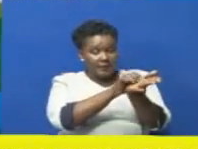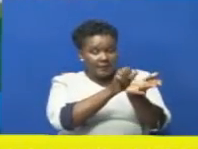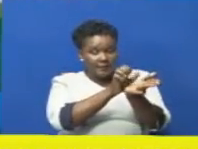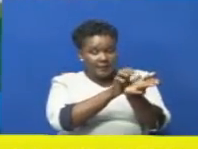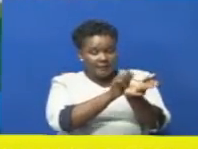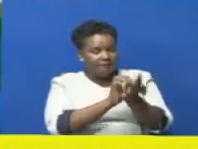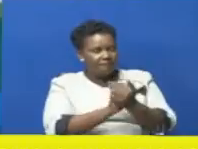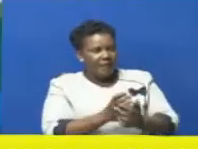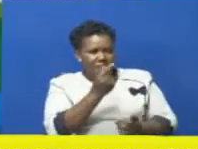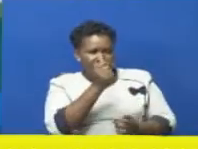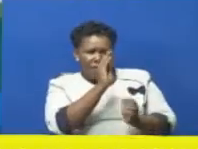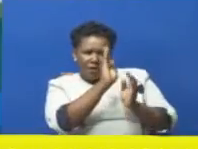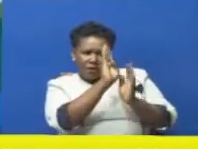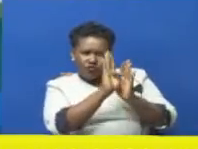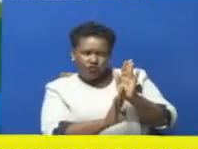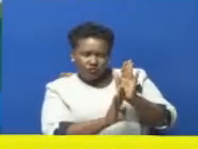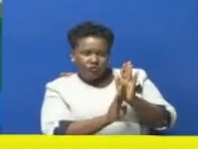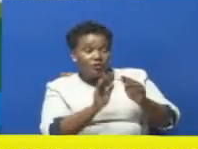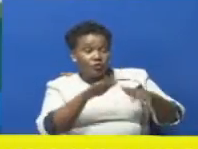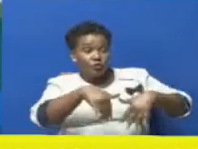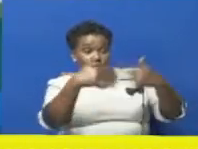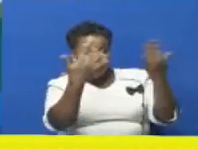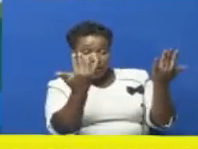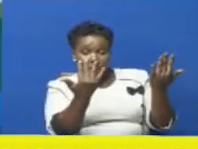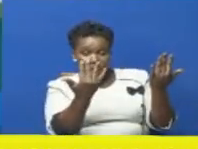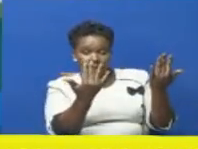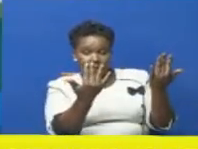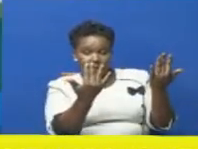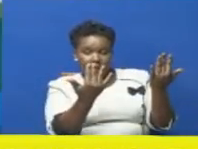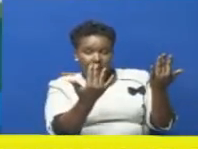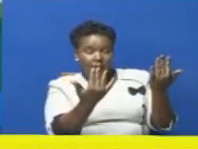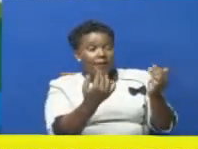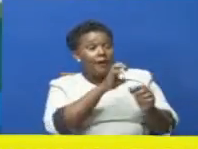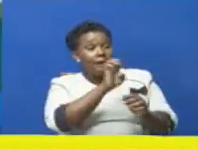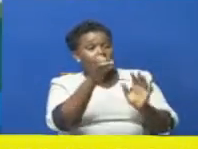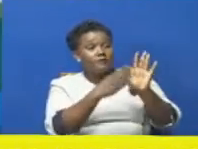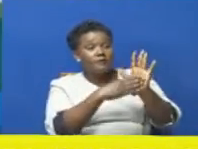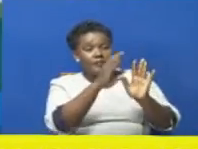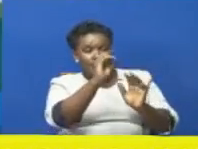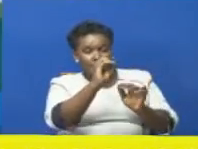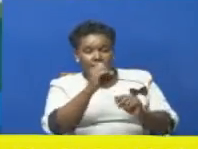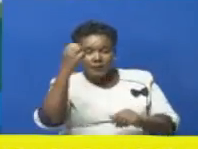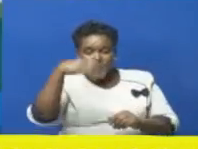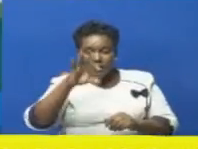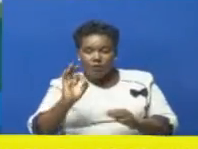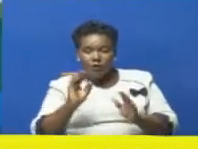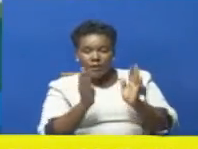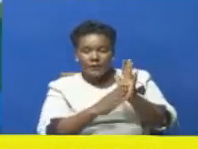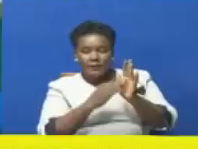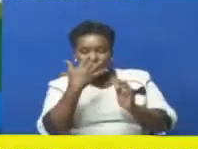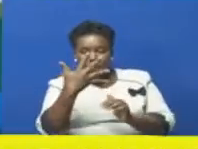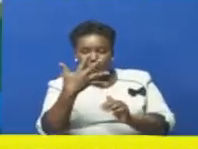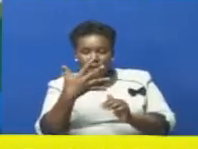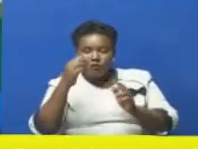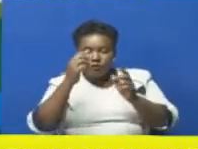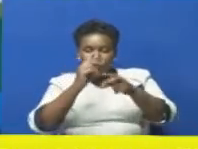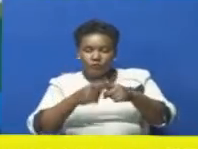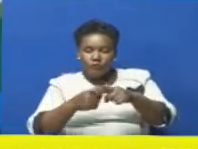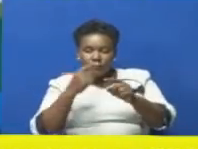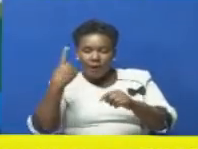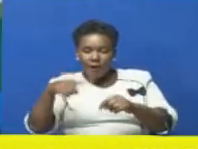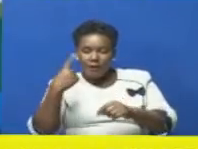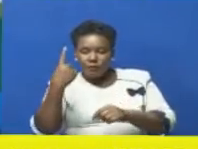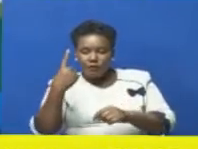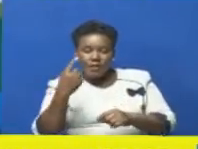Mchele bei ya chini ni Sumbawanga mkoani Rukwa kwa shilingi 90,000, Tabora 95,000, Msoma 100,000